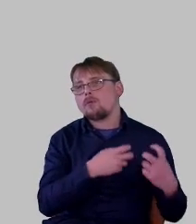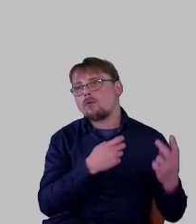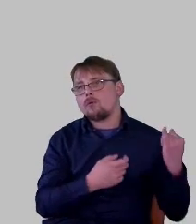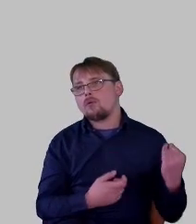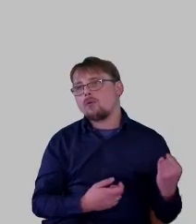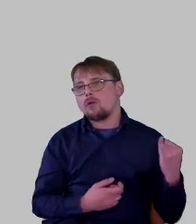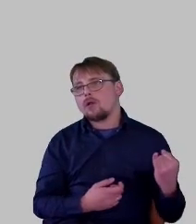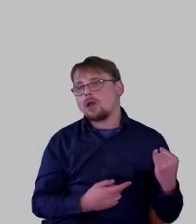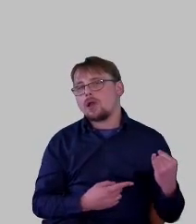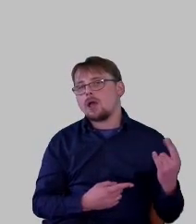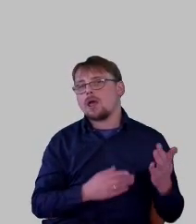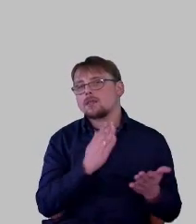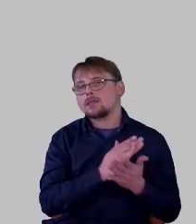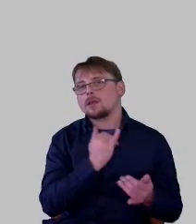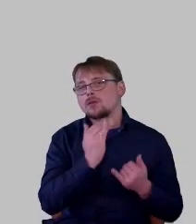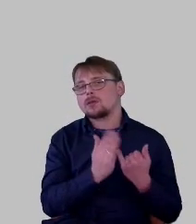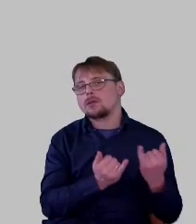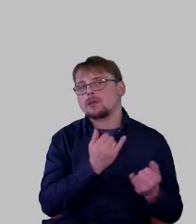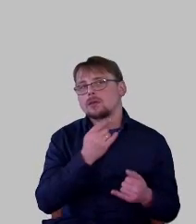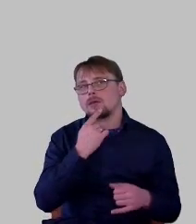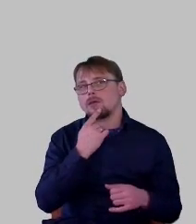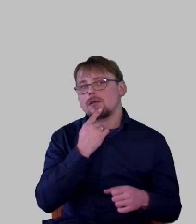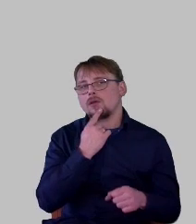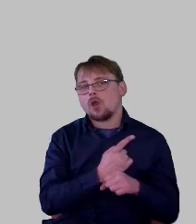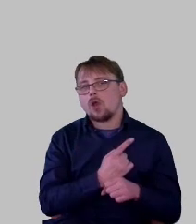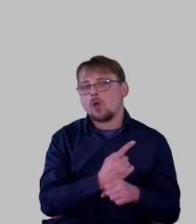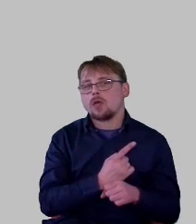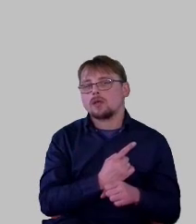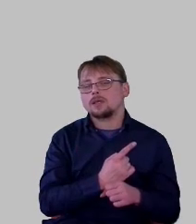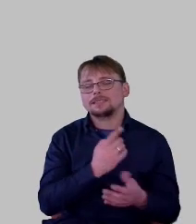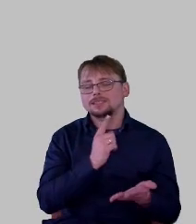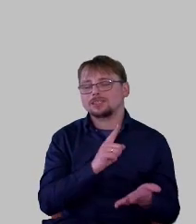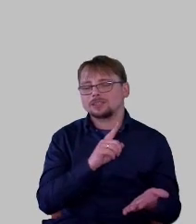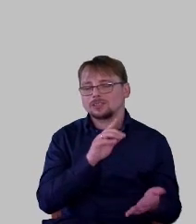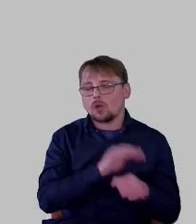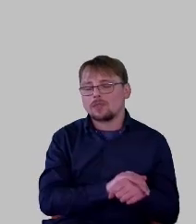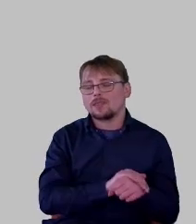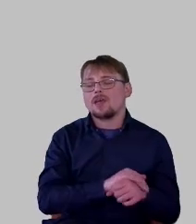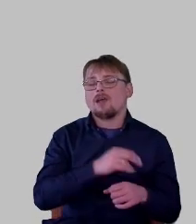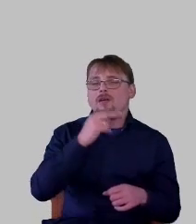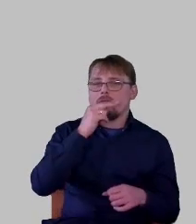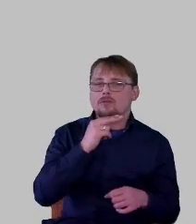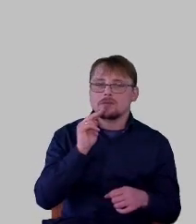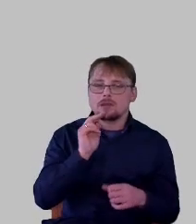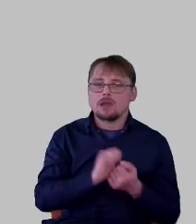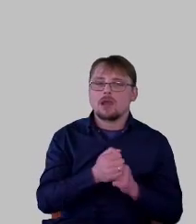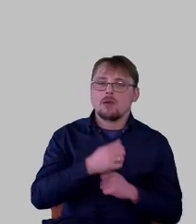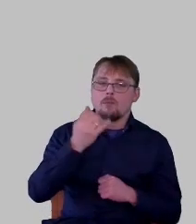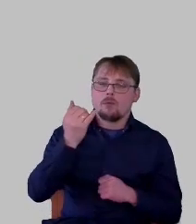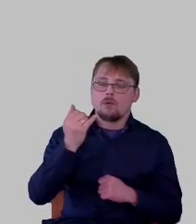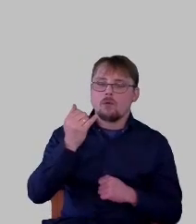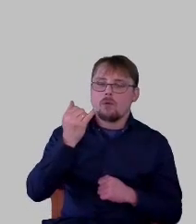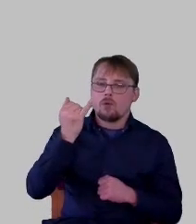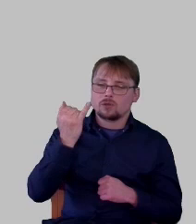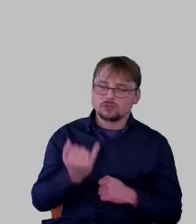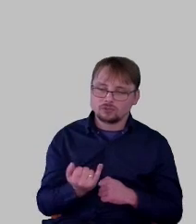zgodą rodzica lub ucznia, nie oznacza, że może wnioskować o opinię. Nadal tym podmiotem, który